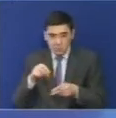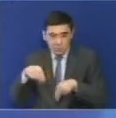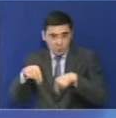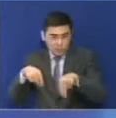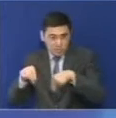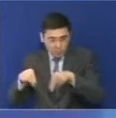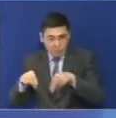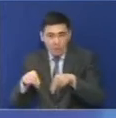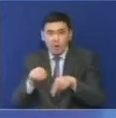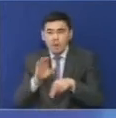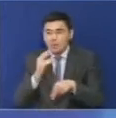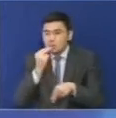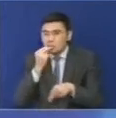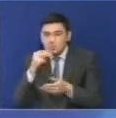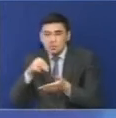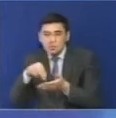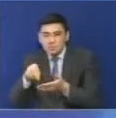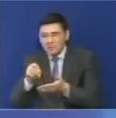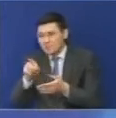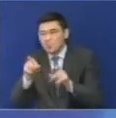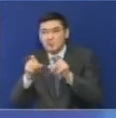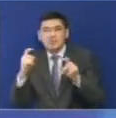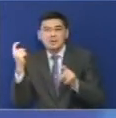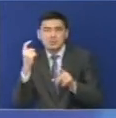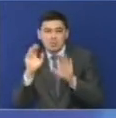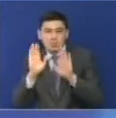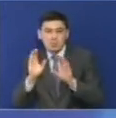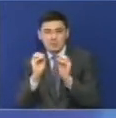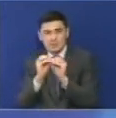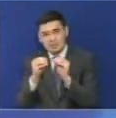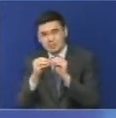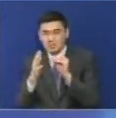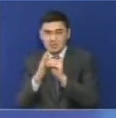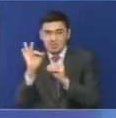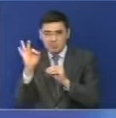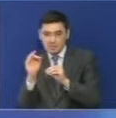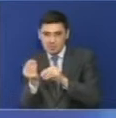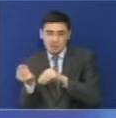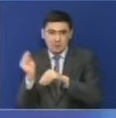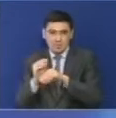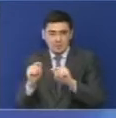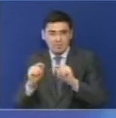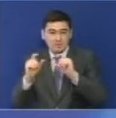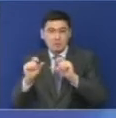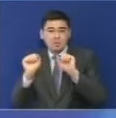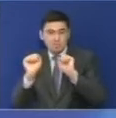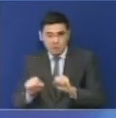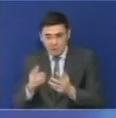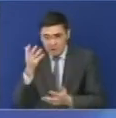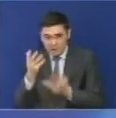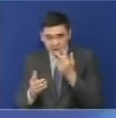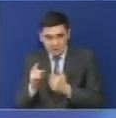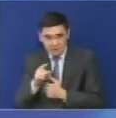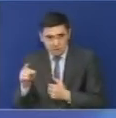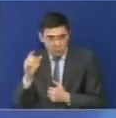15%-дан аспайтын үстеме ғана қосуларына болады. Бұл қаулыны сақтамаған кәсіпкерлерге 100 айлық есептік